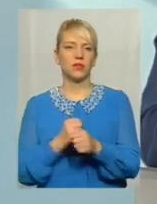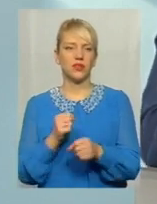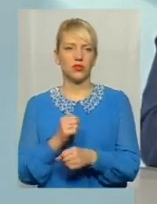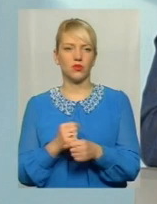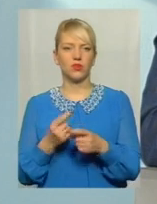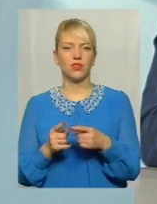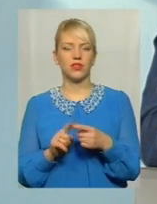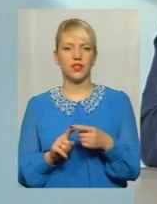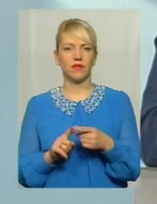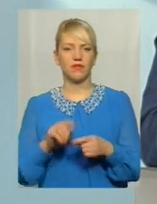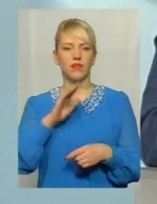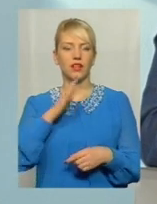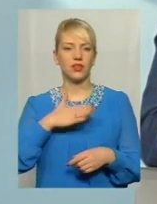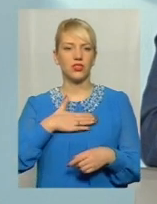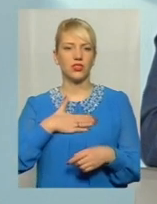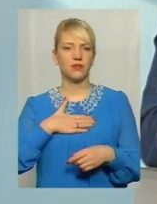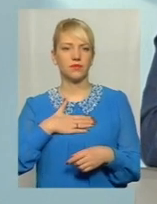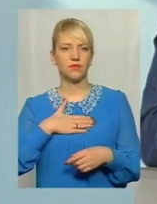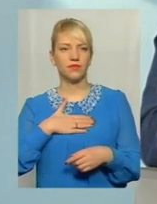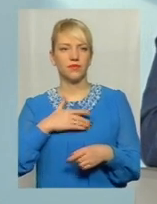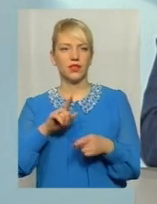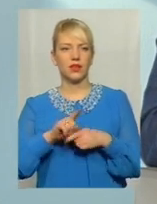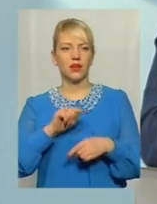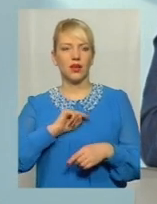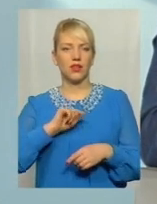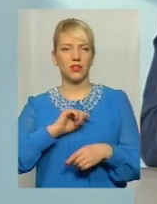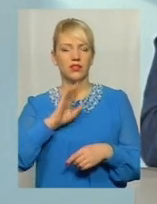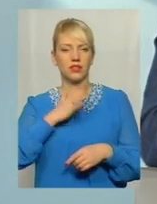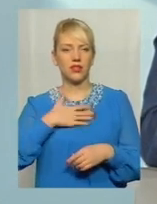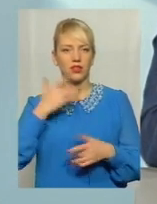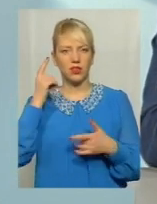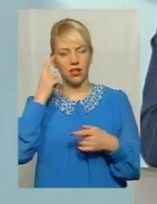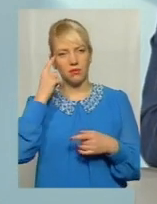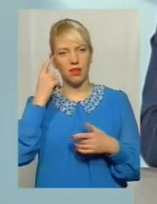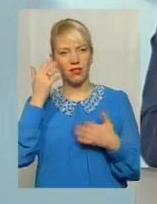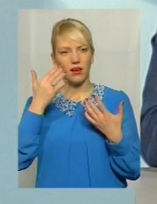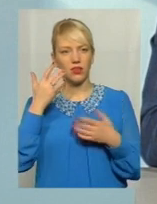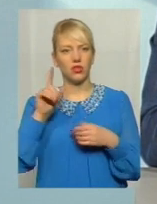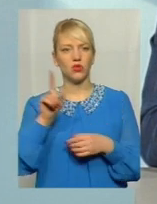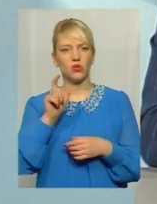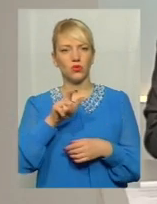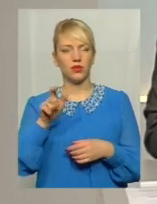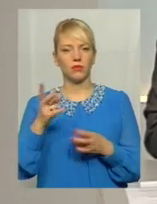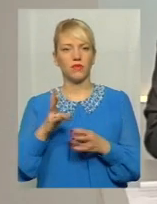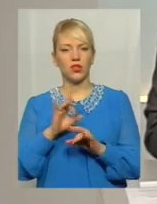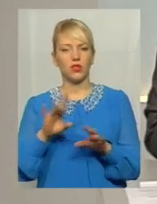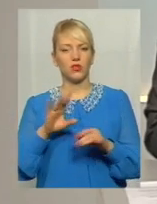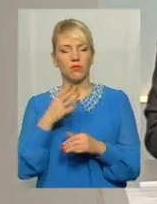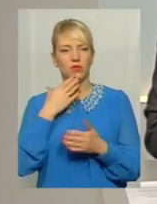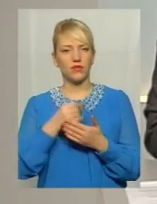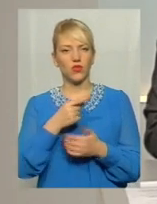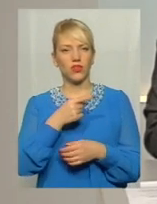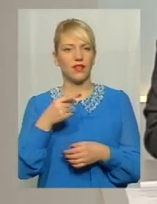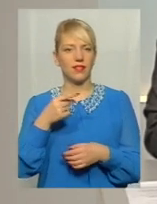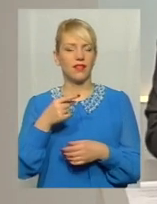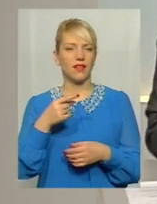це наша така характеристика, наш менталітет, що людина повинна комусь розказати про свої негаразди. Розумієте? Є такі питання,